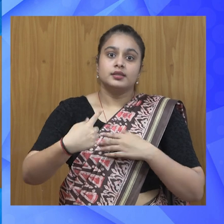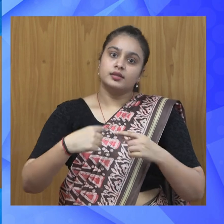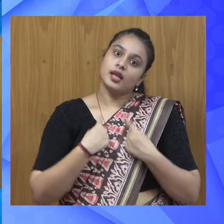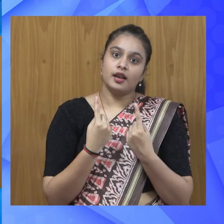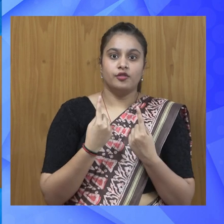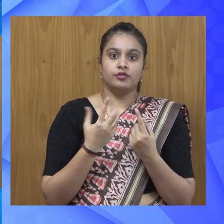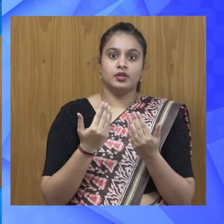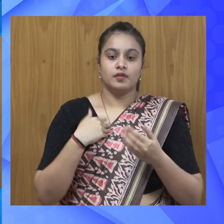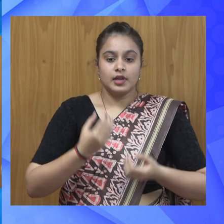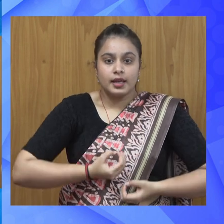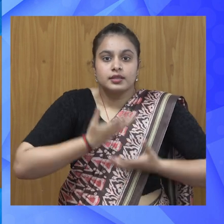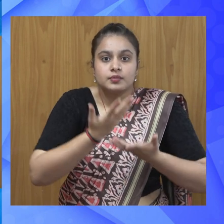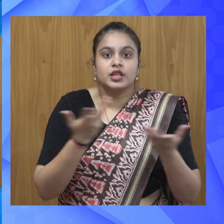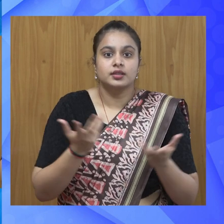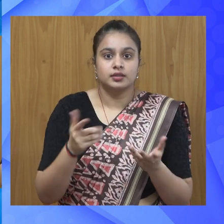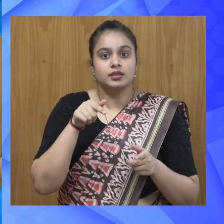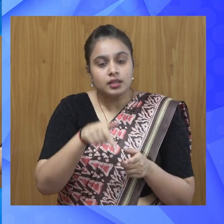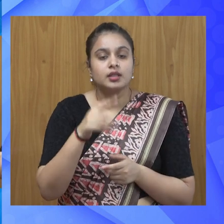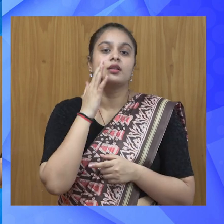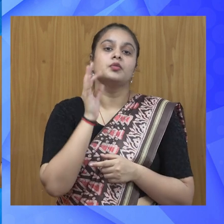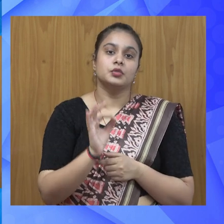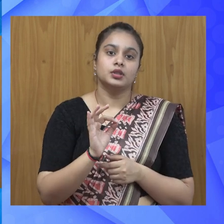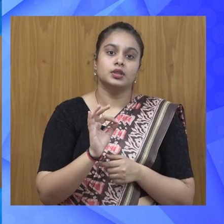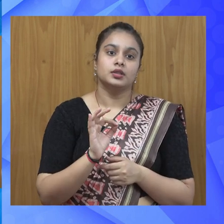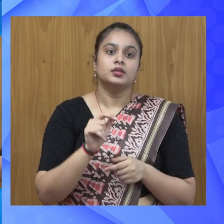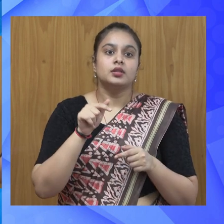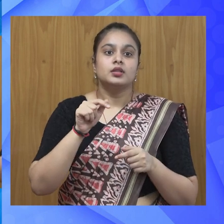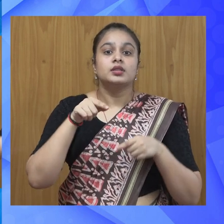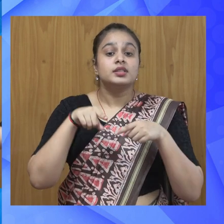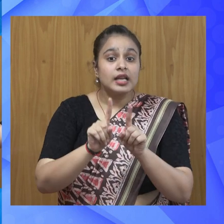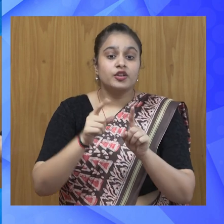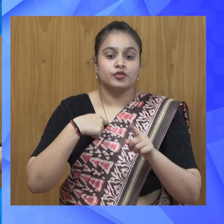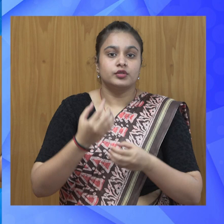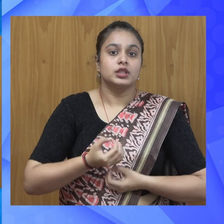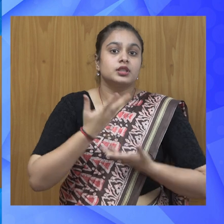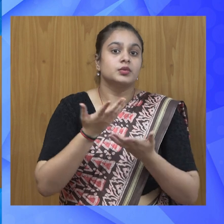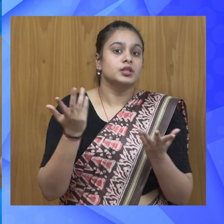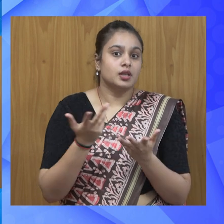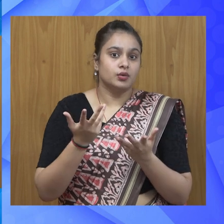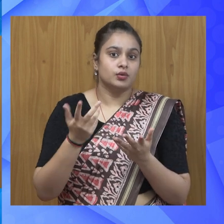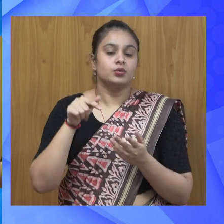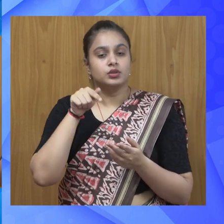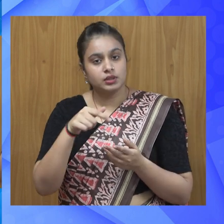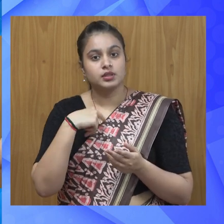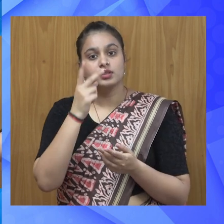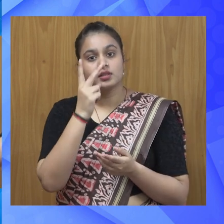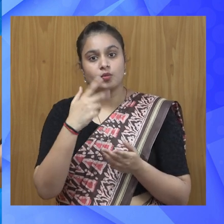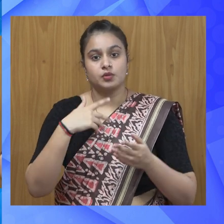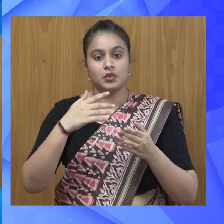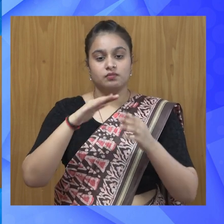कितना अपने आप को एक्सप्रेस कर रहे हैं, ये भी एक इम्पॉर्टेंट चीज है। आप कितना अपने आप को एक्सप्रेस कर रहे हैं, तो इसमें आप देख सकते हैं कि एक ही